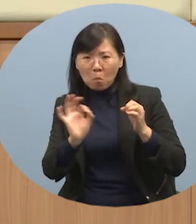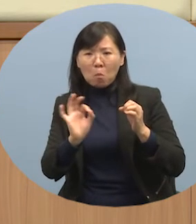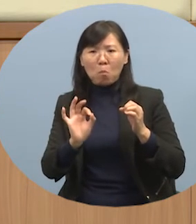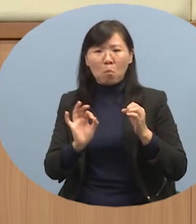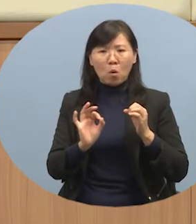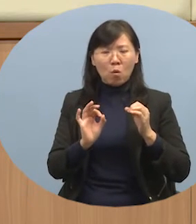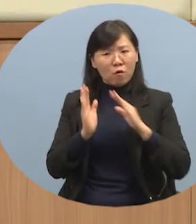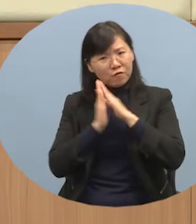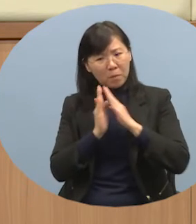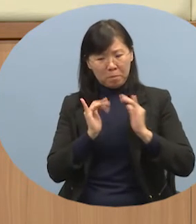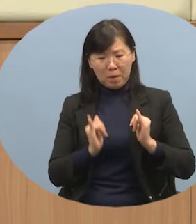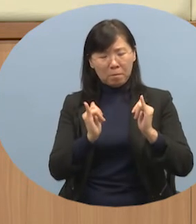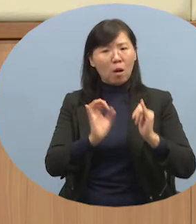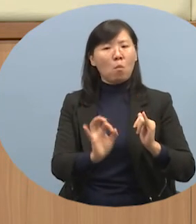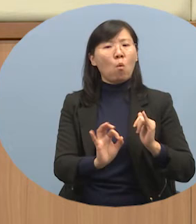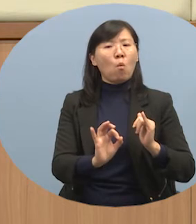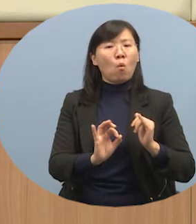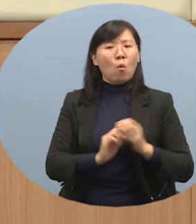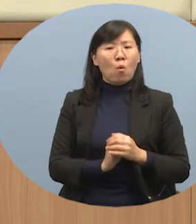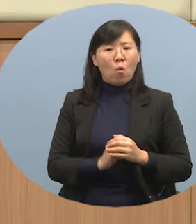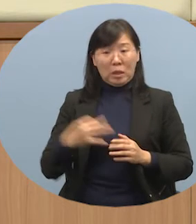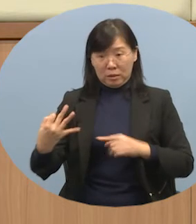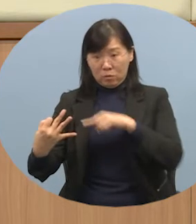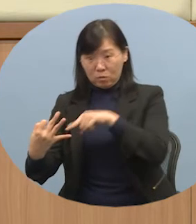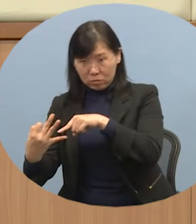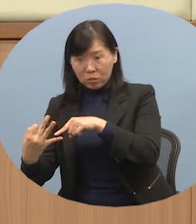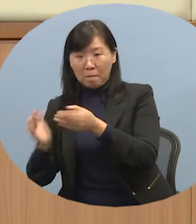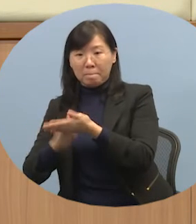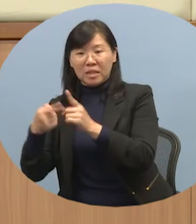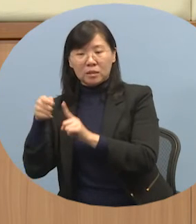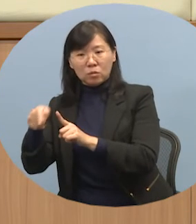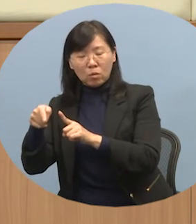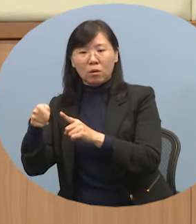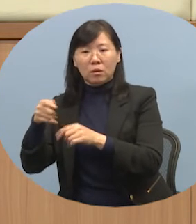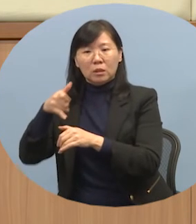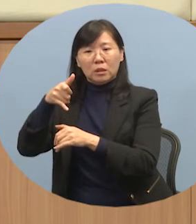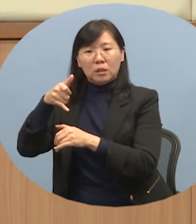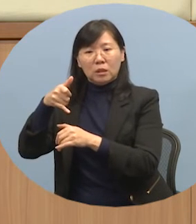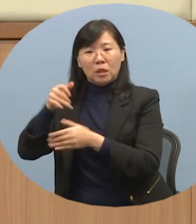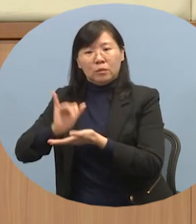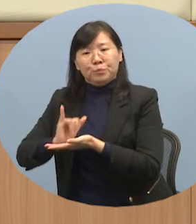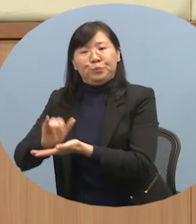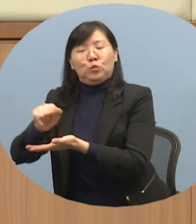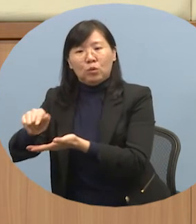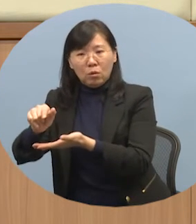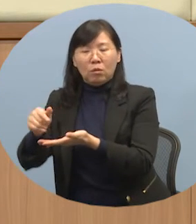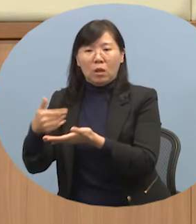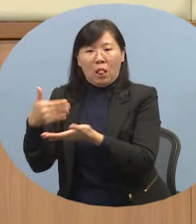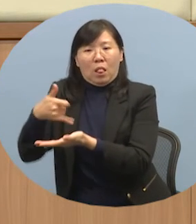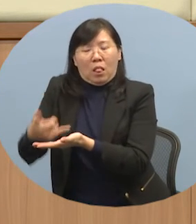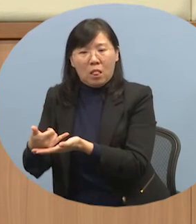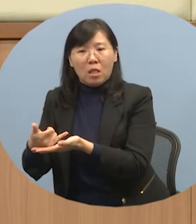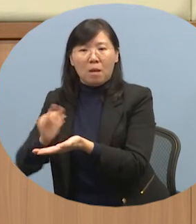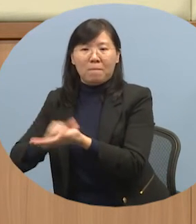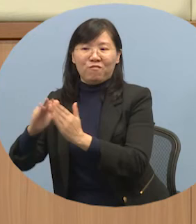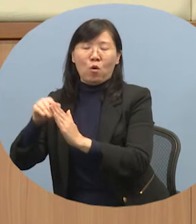為呢幾位病人咧都係入住咗我哋一啲末期病患入住嘅一啲舒緩治療嘅病房啦，所以咧